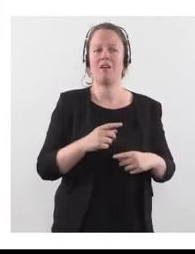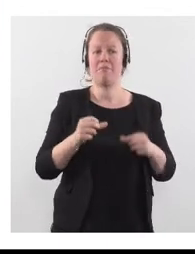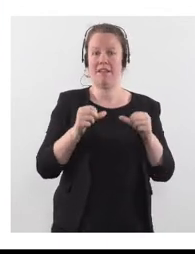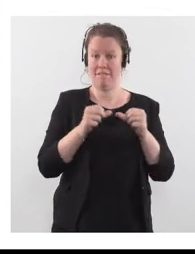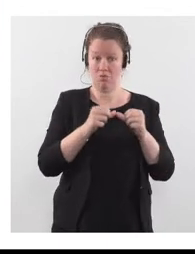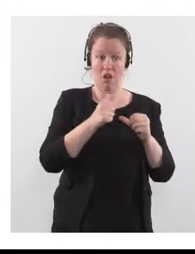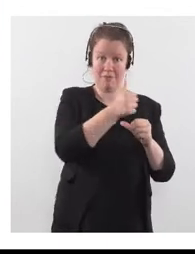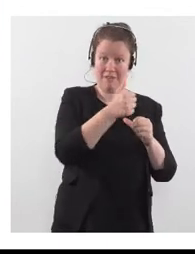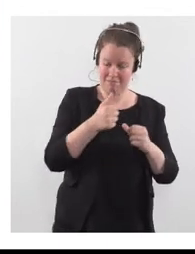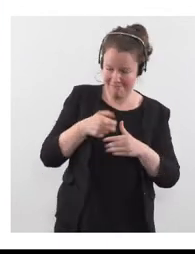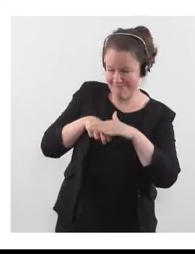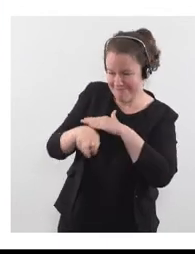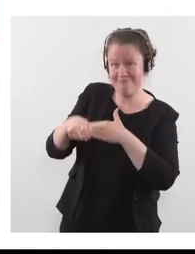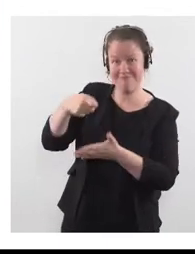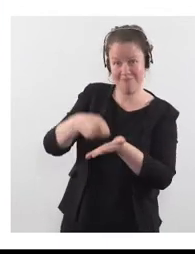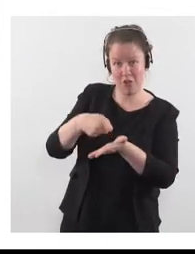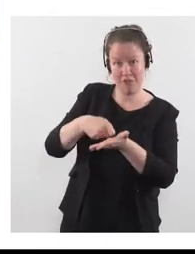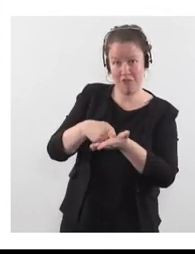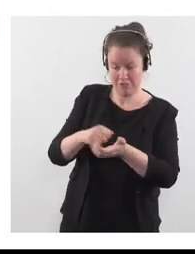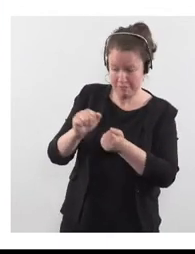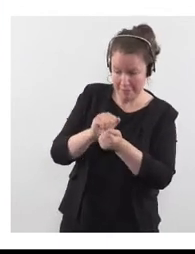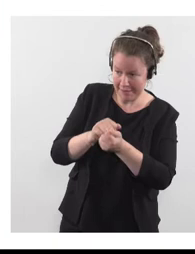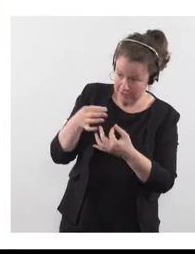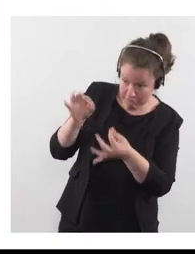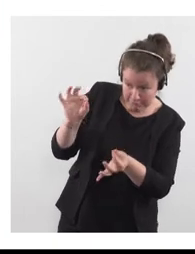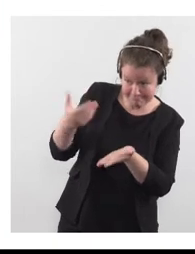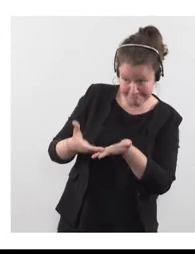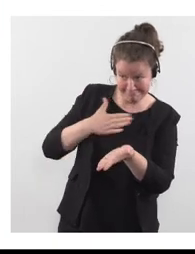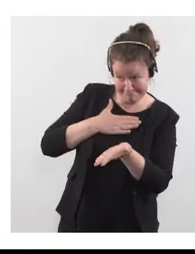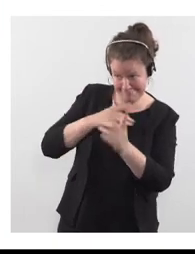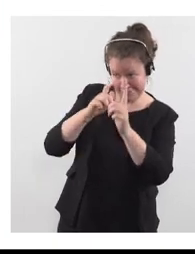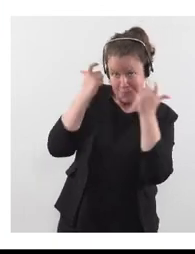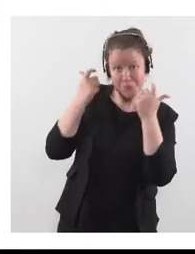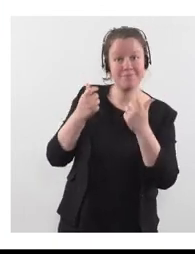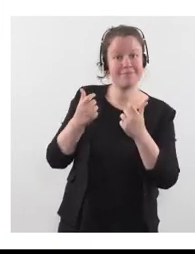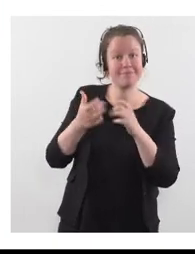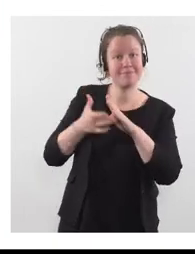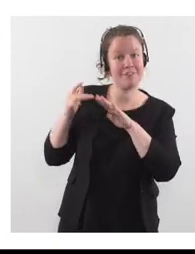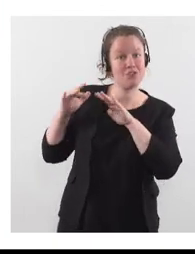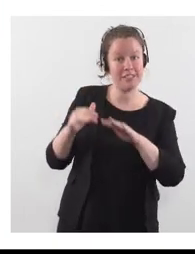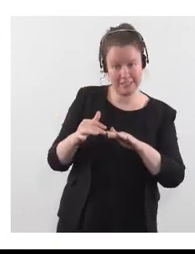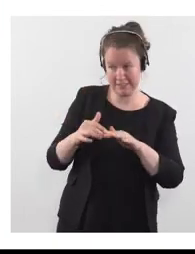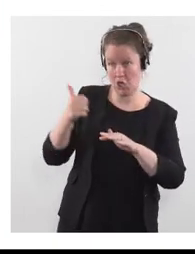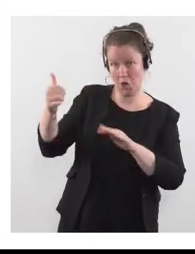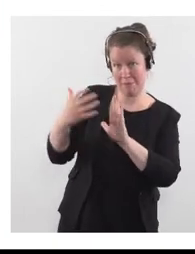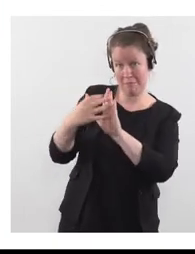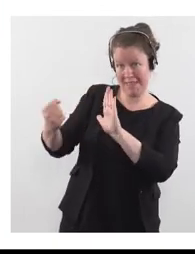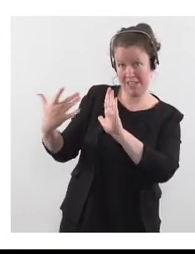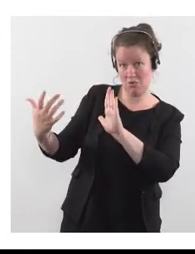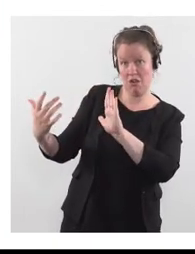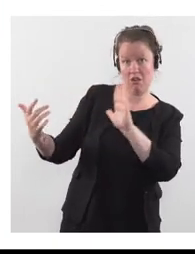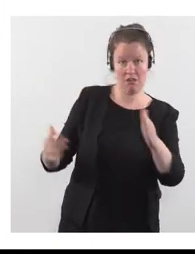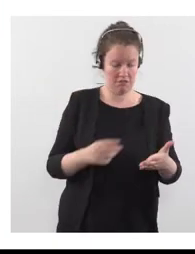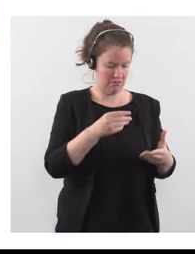papiers de réfugié, ils les lui ont pris, ils les ont examinés. Nous avons vu cela sur des vidéos de sécurité qui avaient